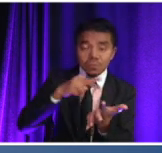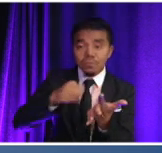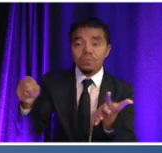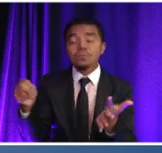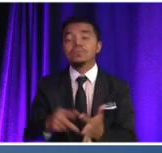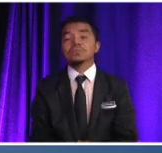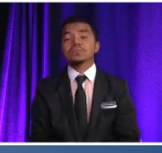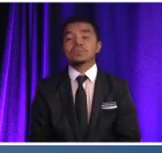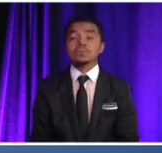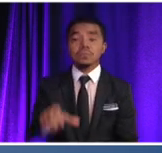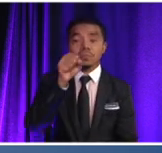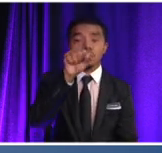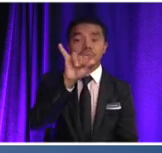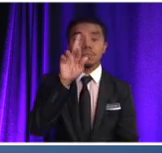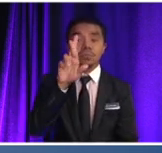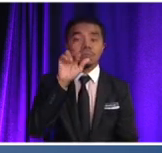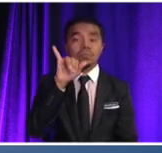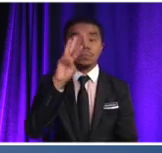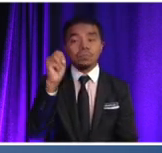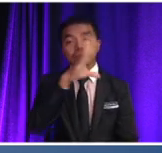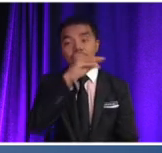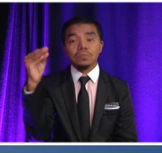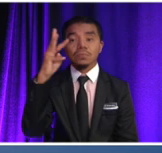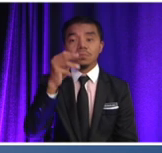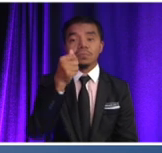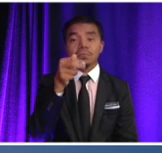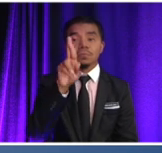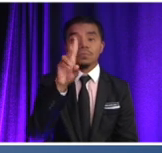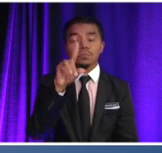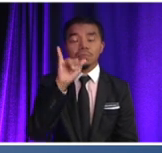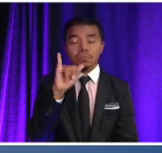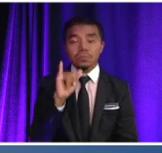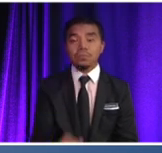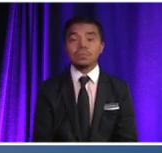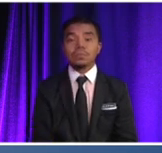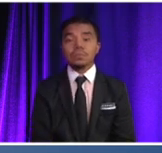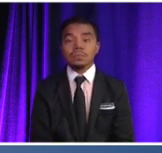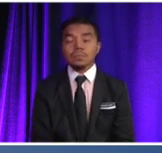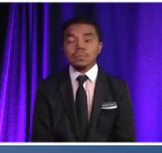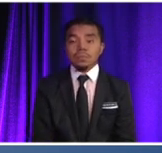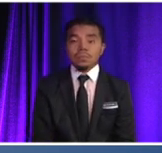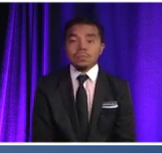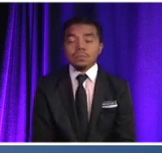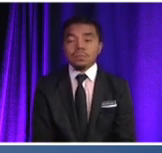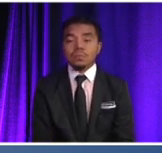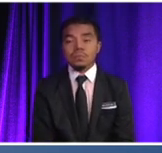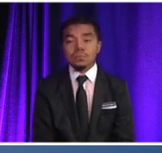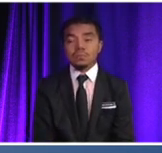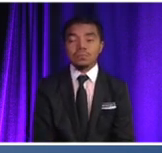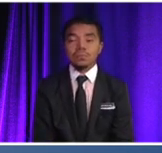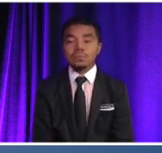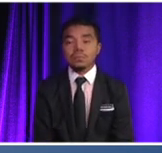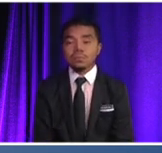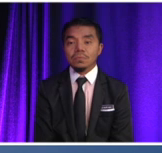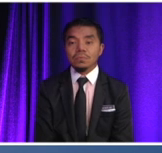dan juga Mardi seterusnya bagi bimbingan dan latihan ialah marah dan